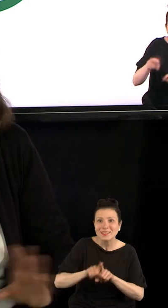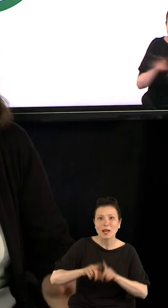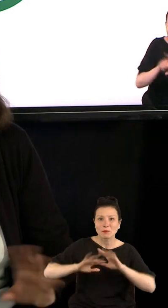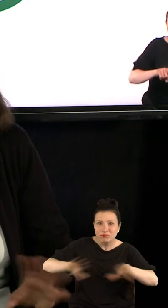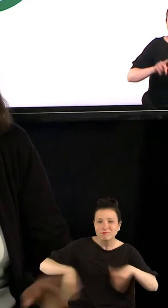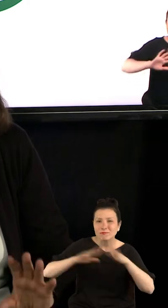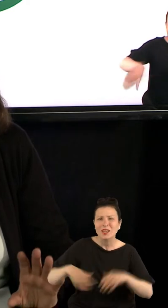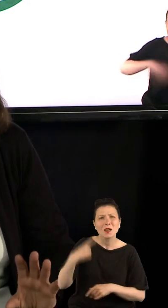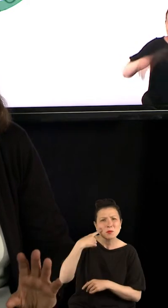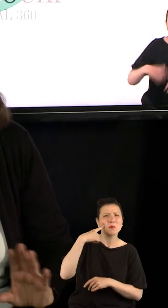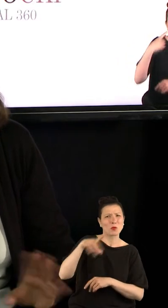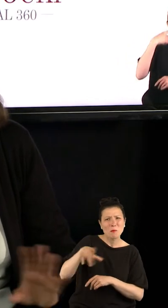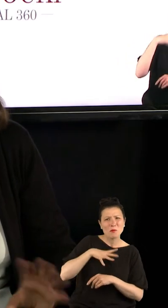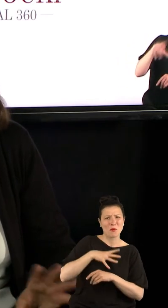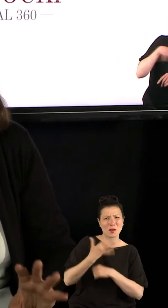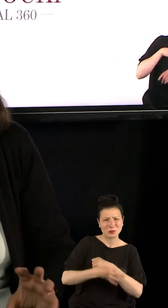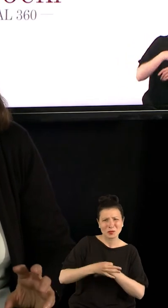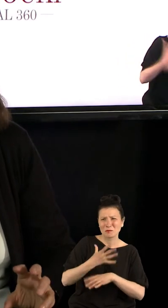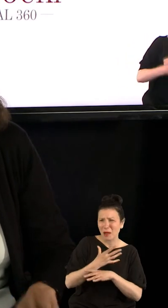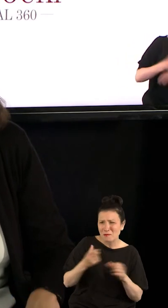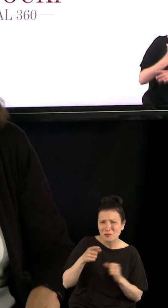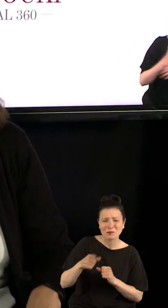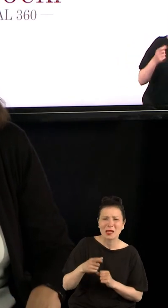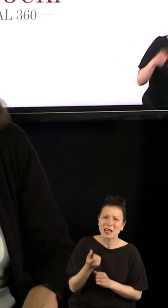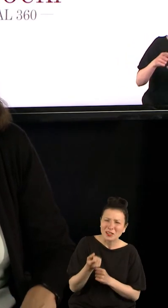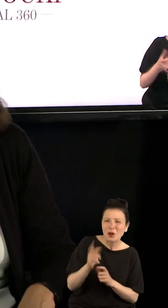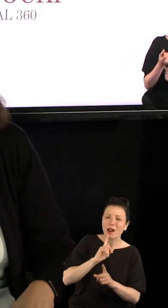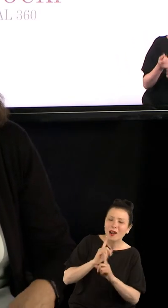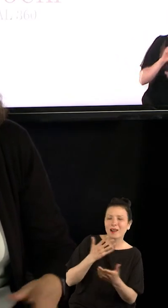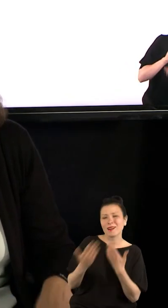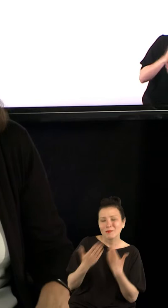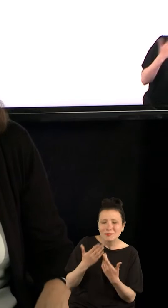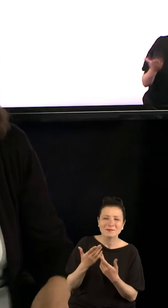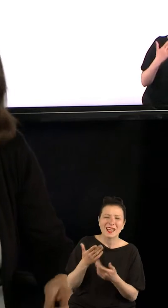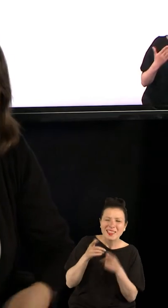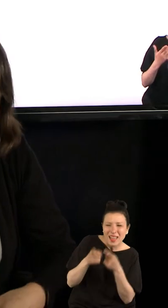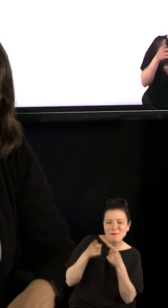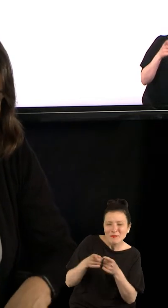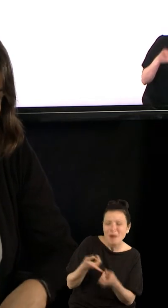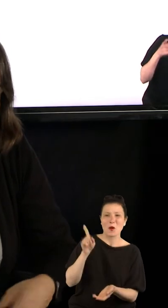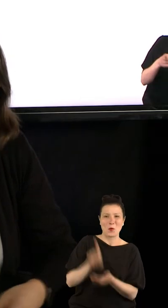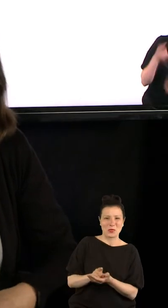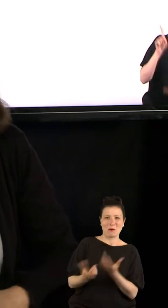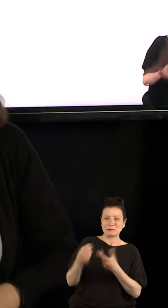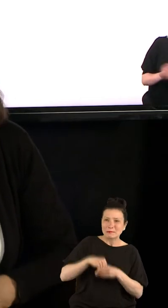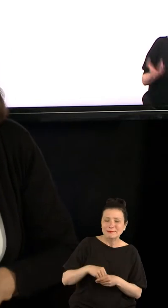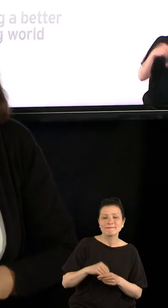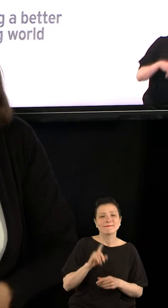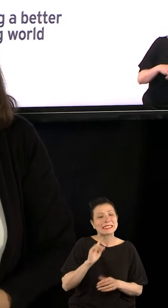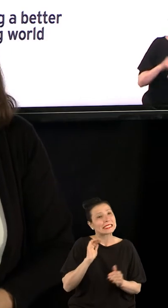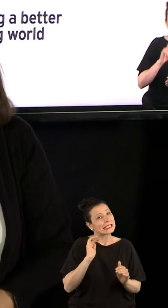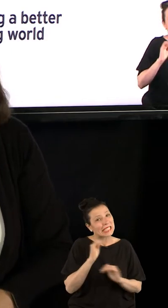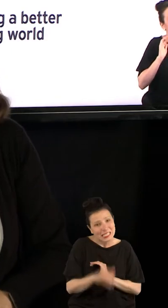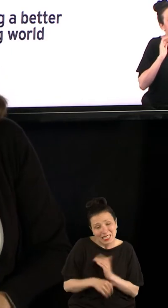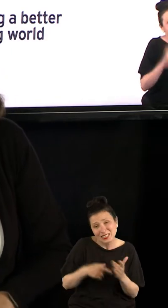studentką, że miałyśmy kontakt i tak troszkę nad nią pracowałam i w końcu się udało. Na nieszczęście dla naszego biura, na szczęście dla